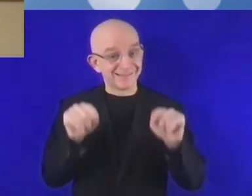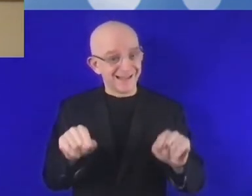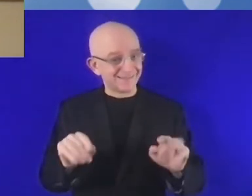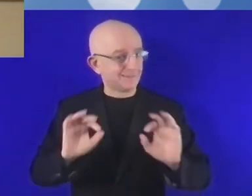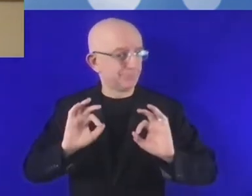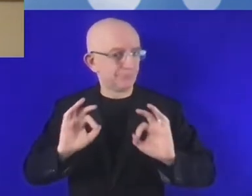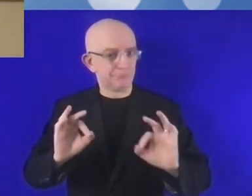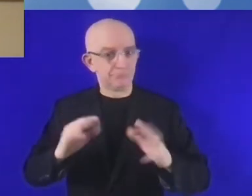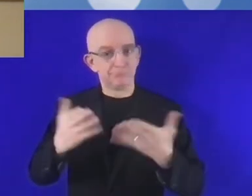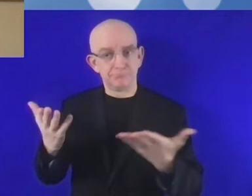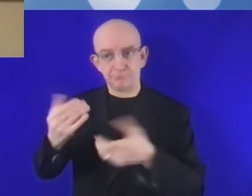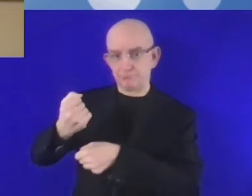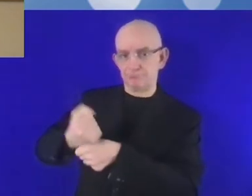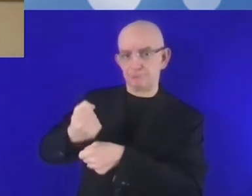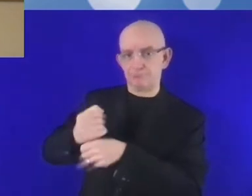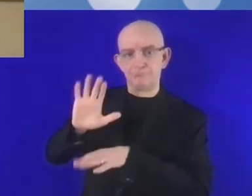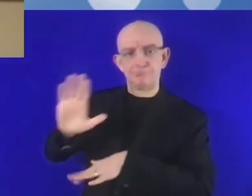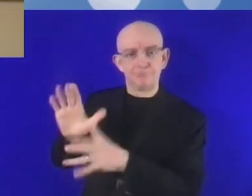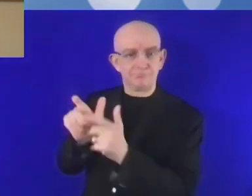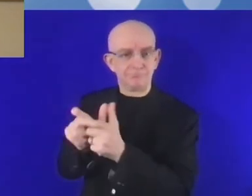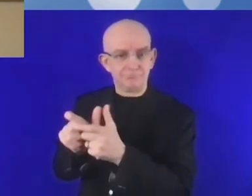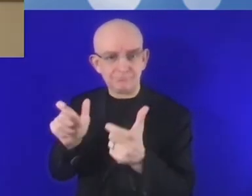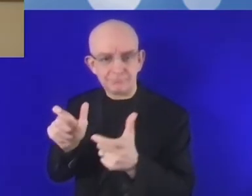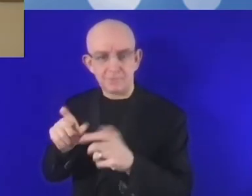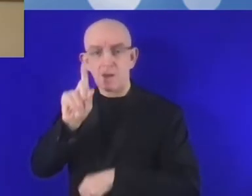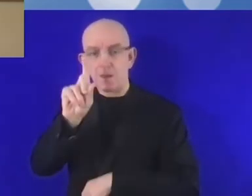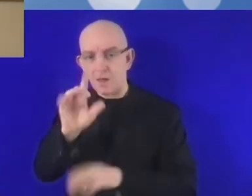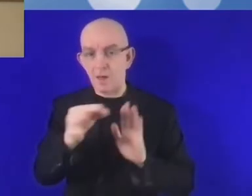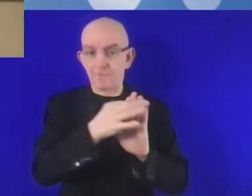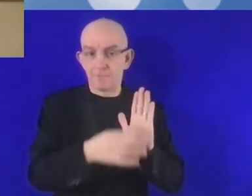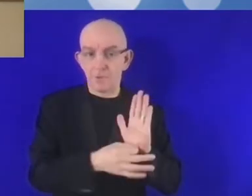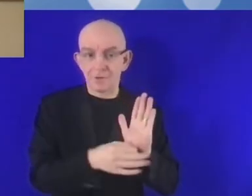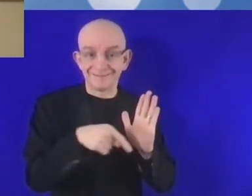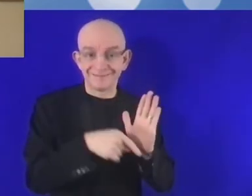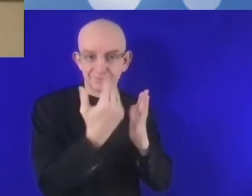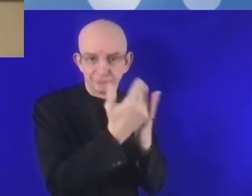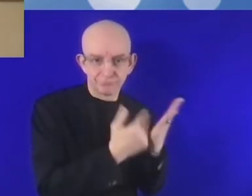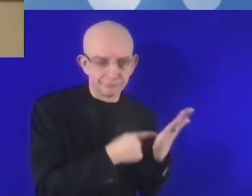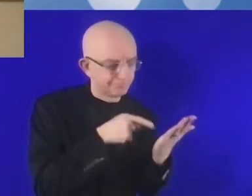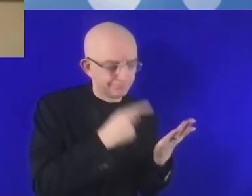أن الوصول العام والواسع إلى الإنترنت يجب أن يكون